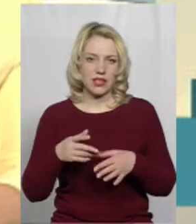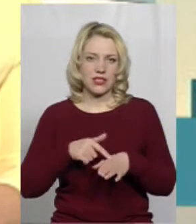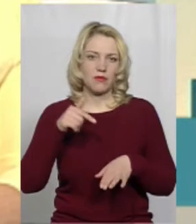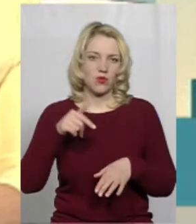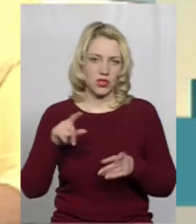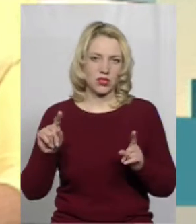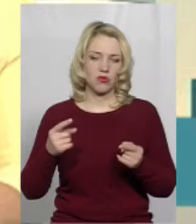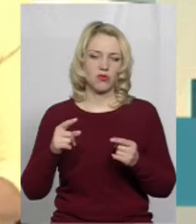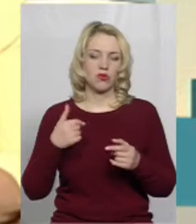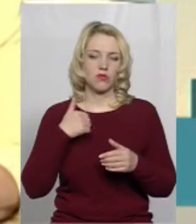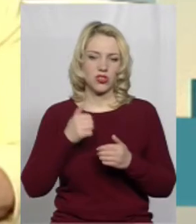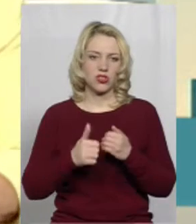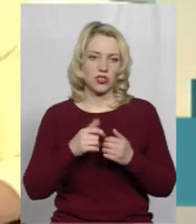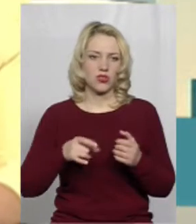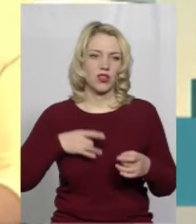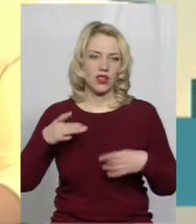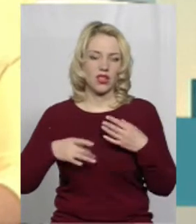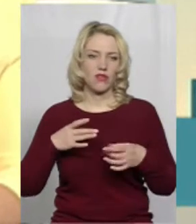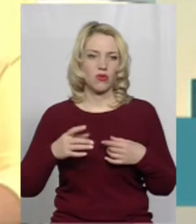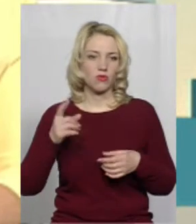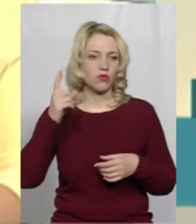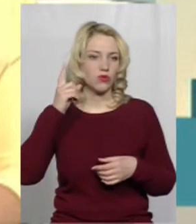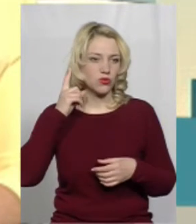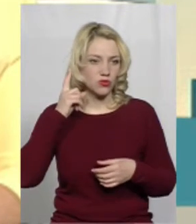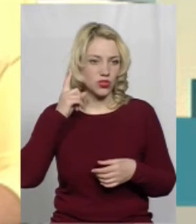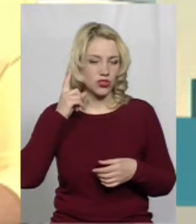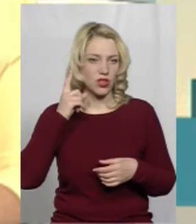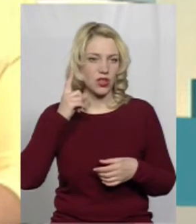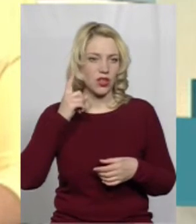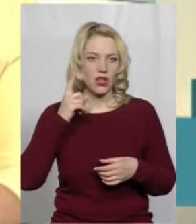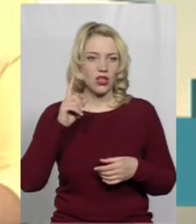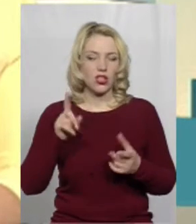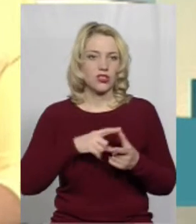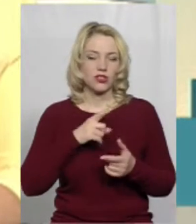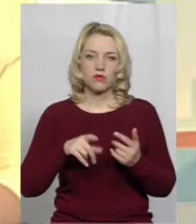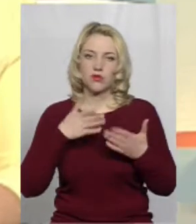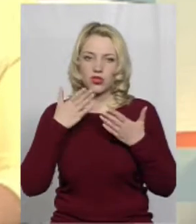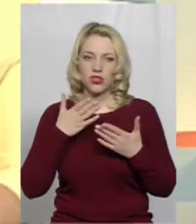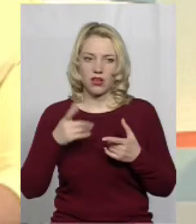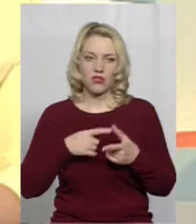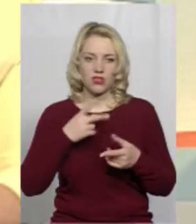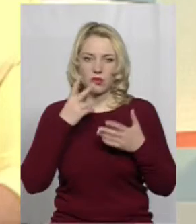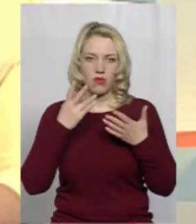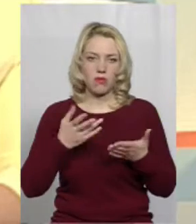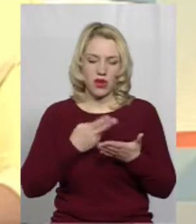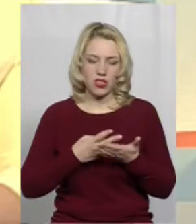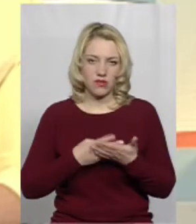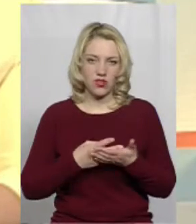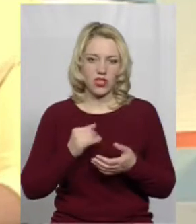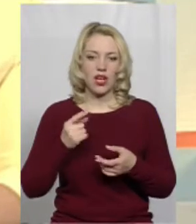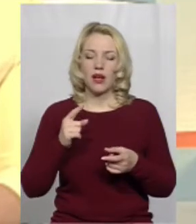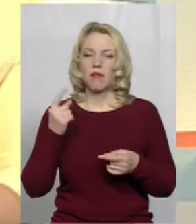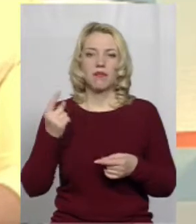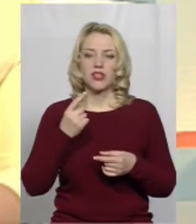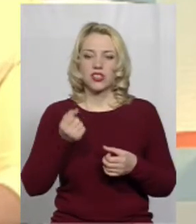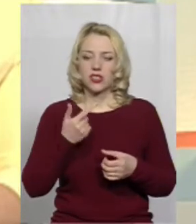дуже часто ми починаємо нервувати, зачувши буквально, чи прочитавши, чи побачивши, да? Перші